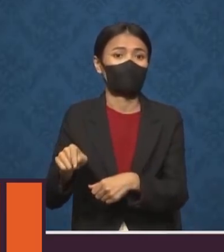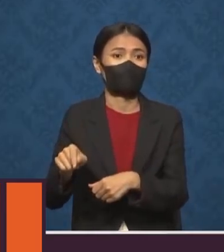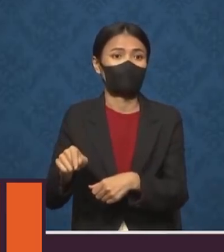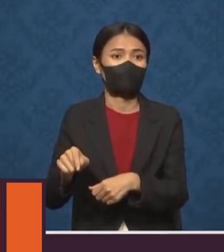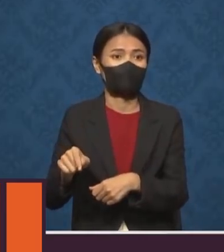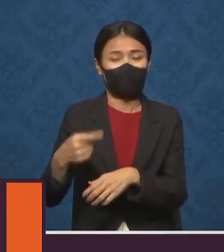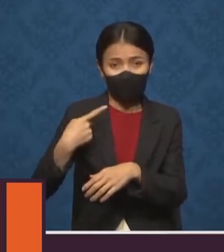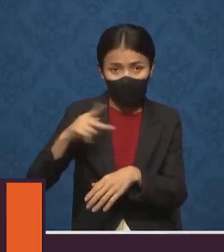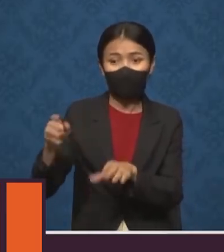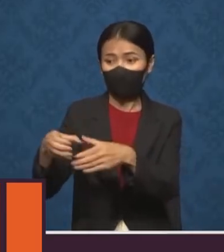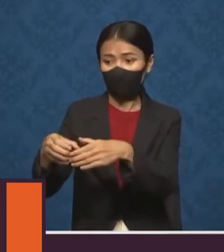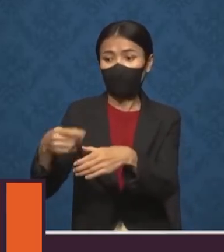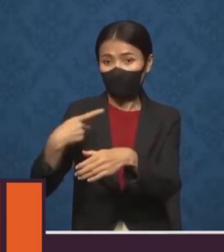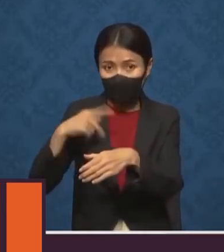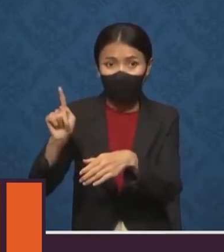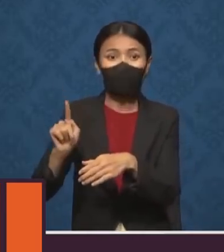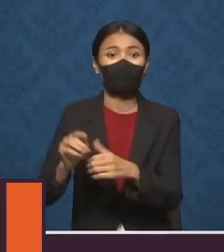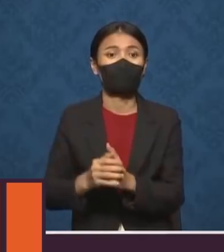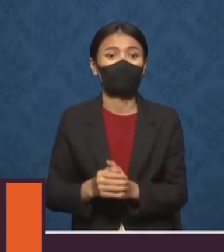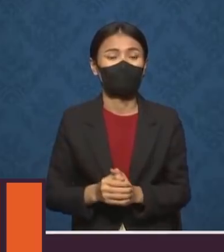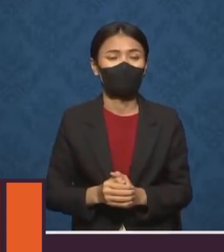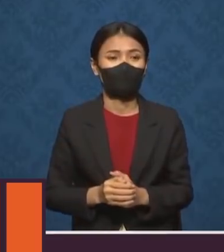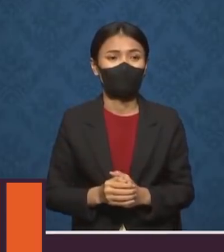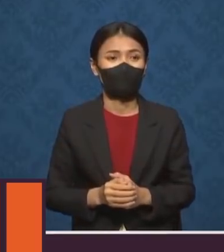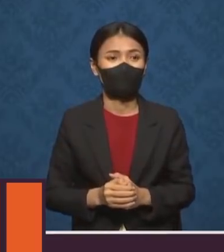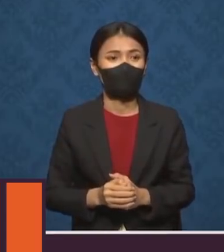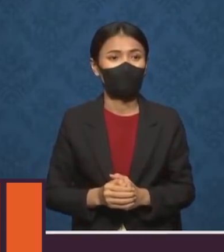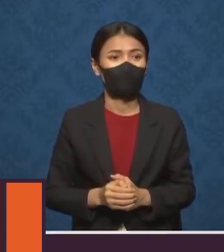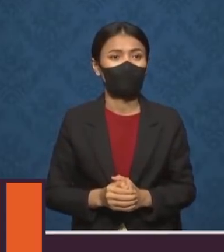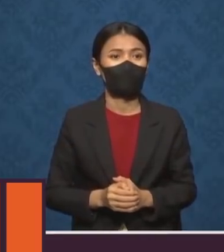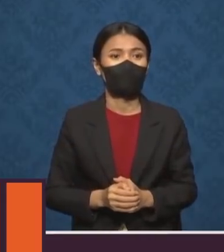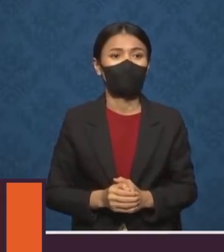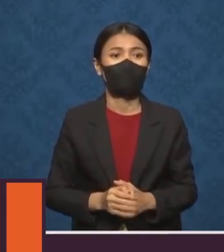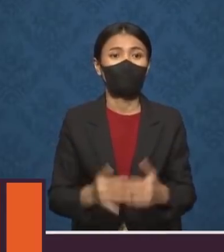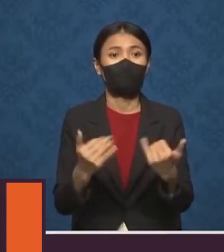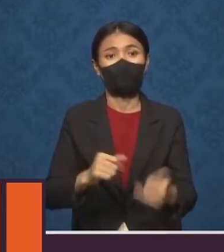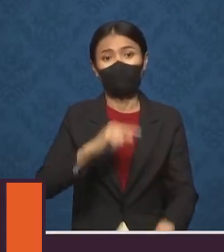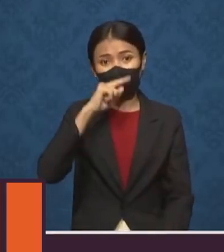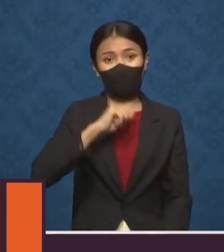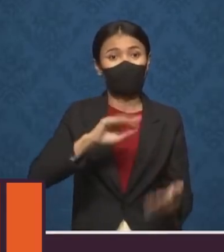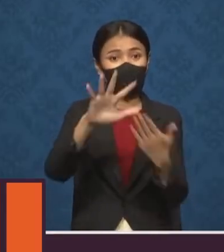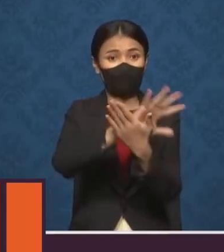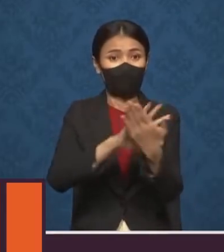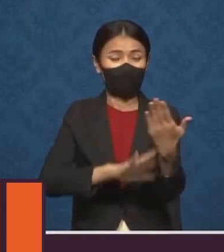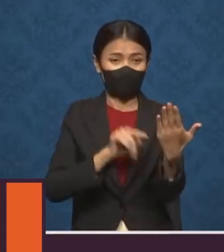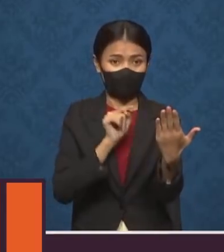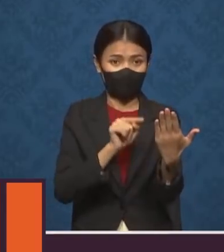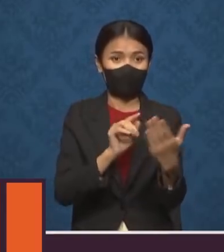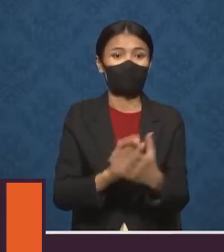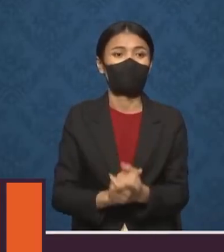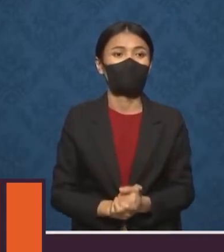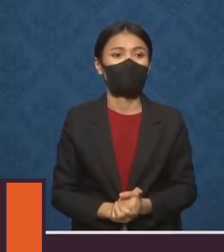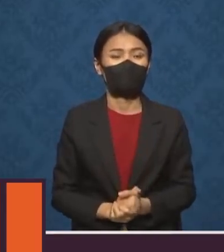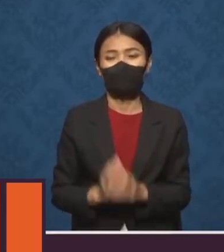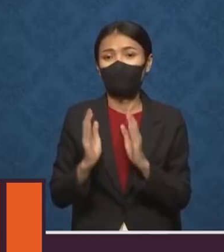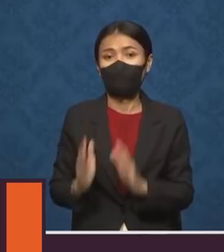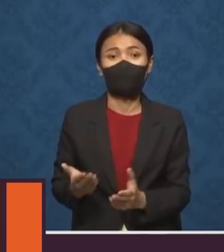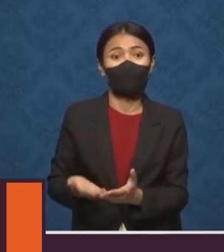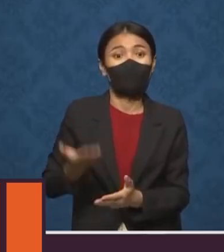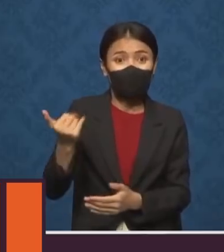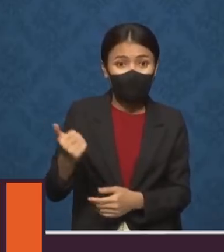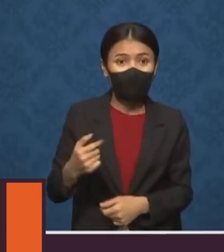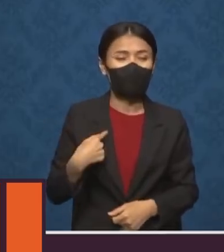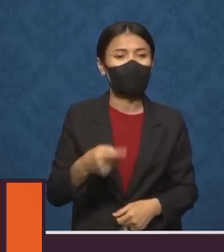ประเทศและนี่คือความจริงค่ะความจริงที่ว่าประเทศนี้เครือข่ายนายทุนพวกเขาผูกขาด